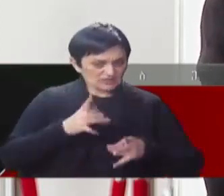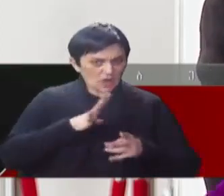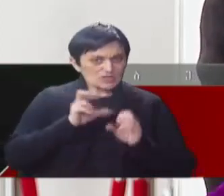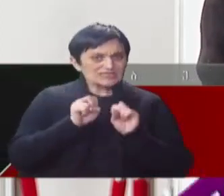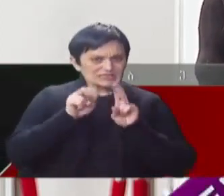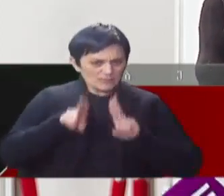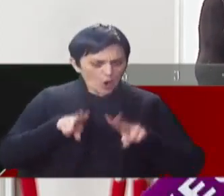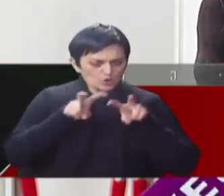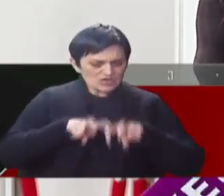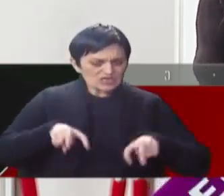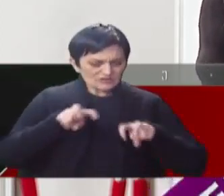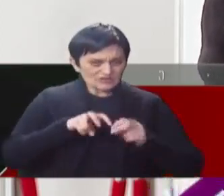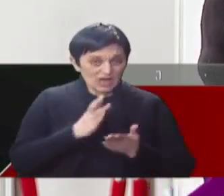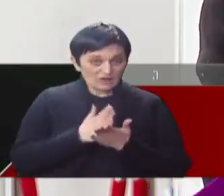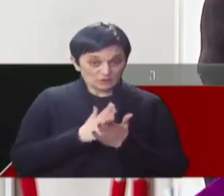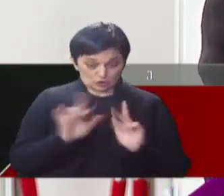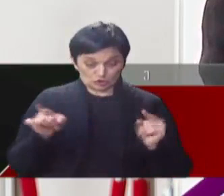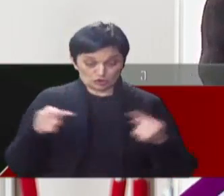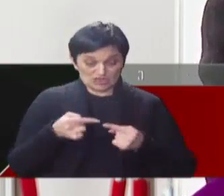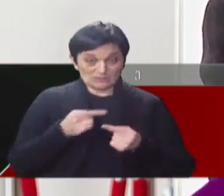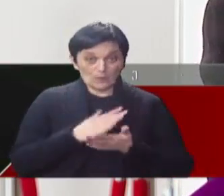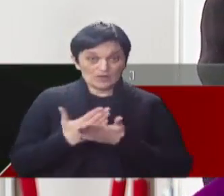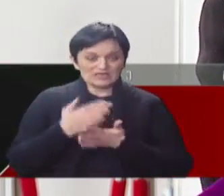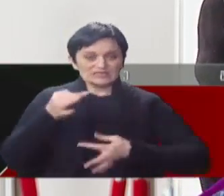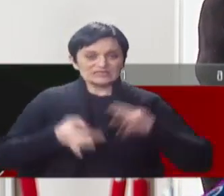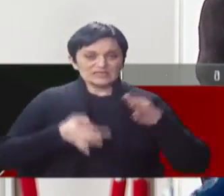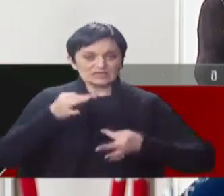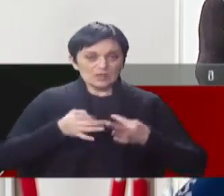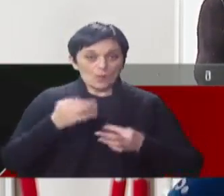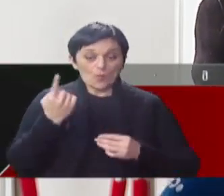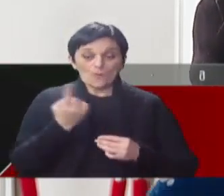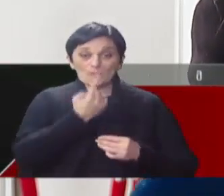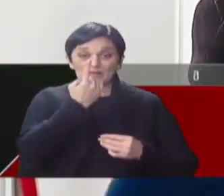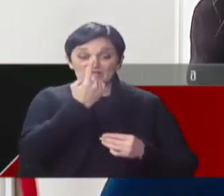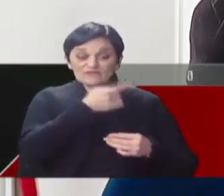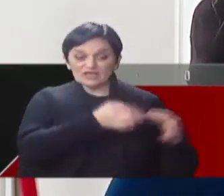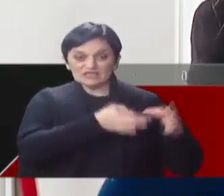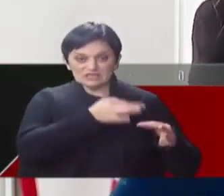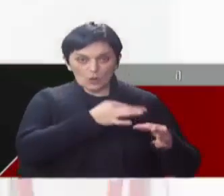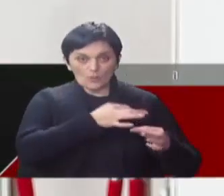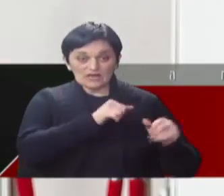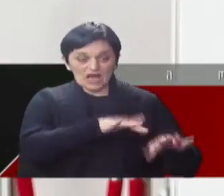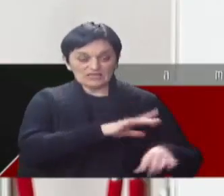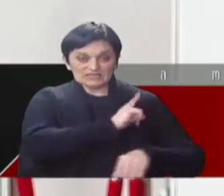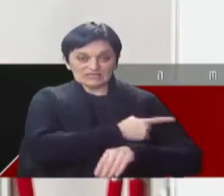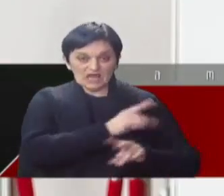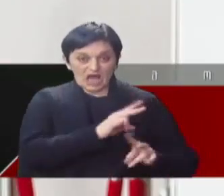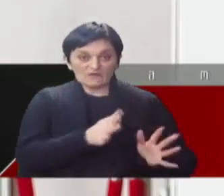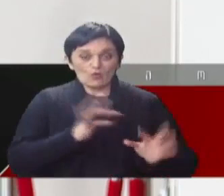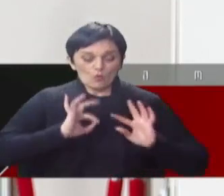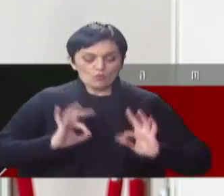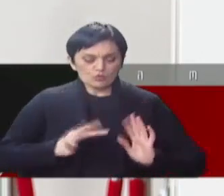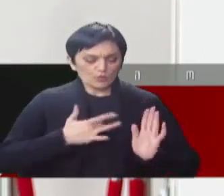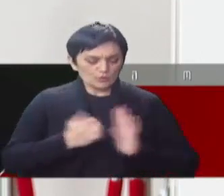სპეციფიური კვლევის საგანს წარმოადგენდა, შესაბამისად ამ ნაწილში სასამართლომ პირველი ინსტანციის გადაწყვეტილება ძალაში დატოვა. პროკურატურა კატეგორიულად